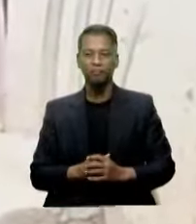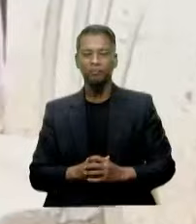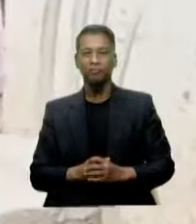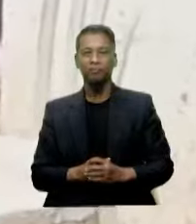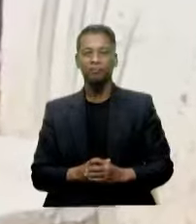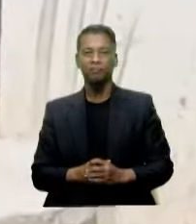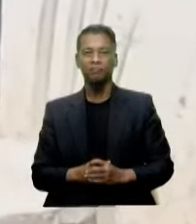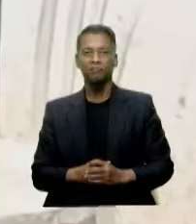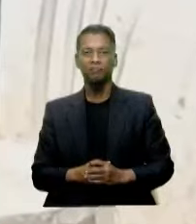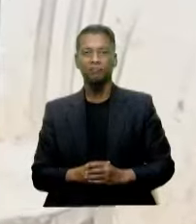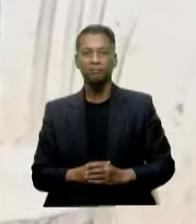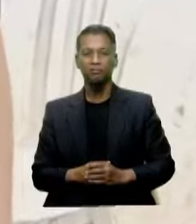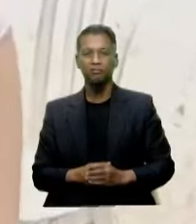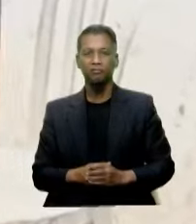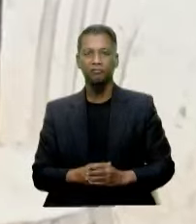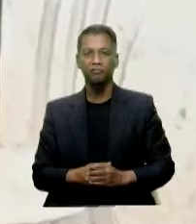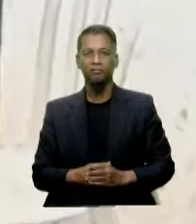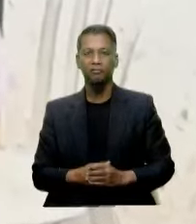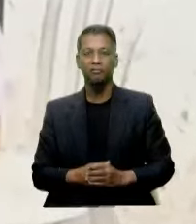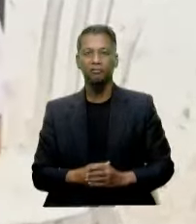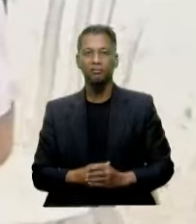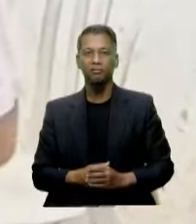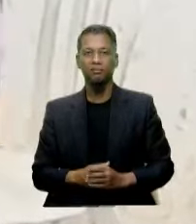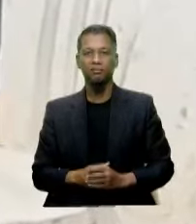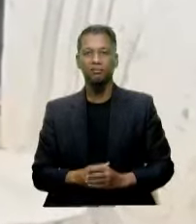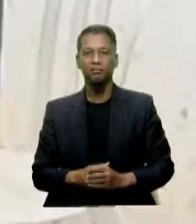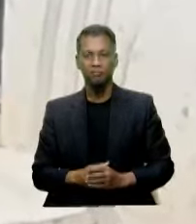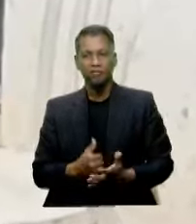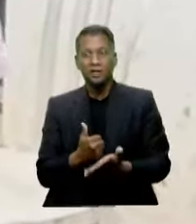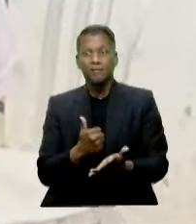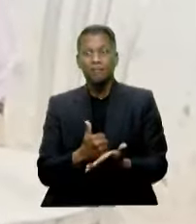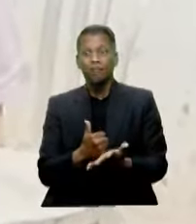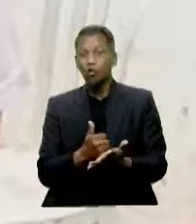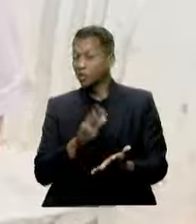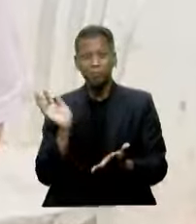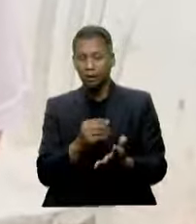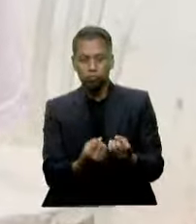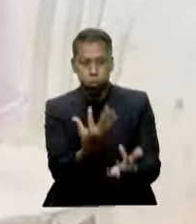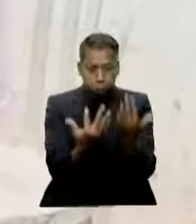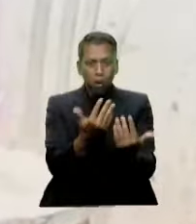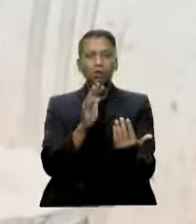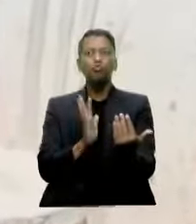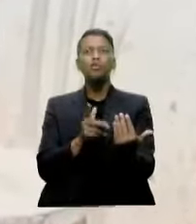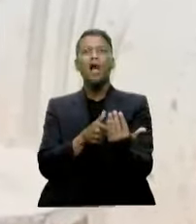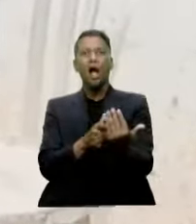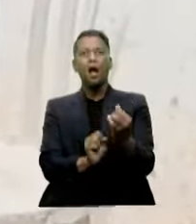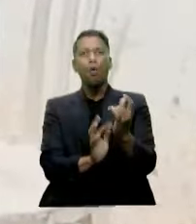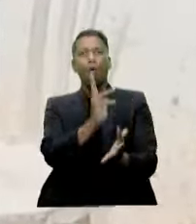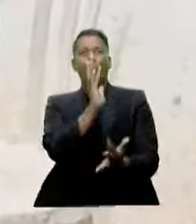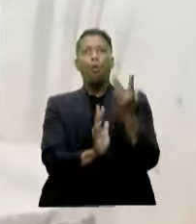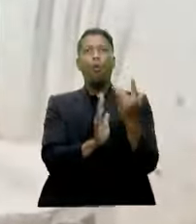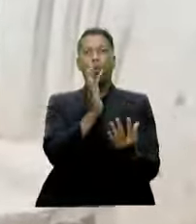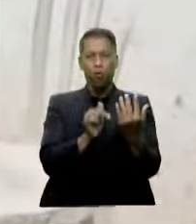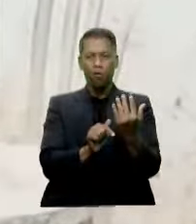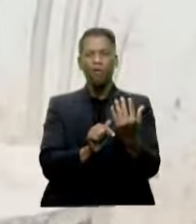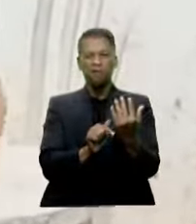Ada sebatas itu. Oh, tahu-tahu udah ada api yang terbakar ya? Udah ada api sampai gede banget, memang apinya gede. Di atas jam